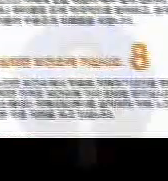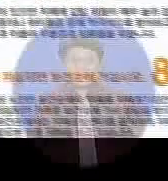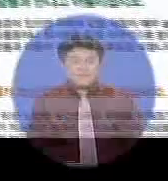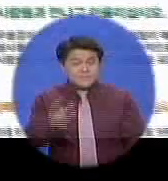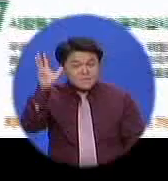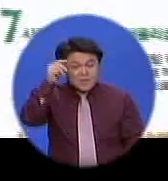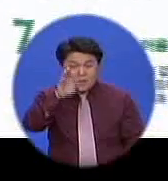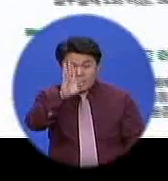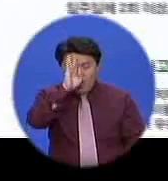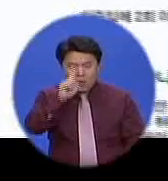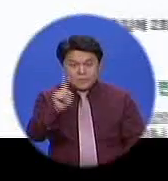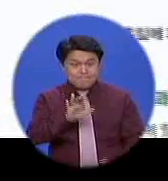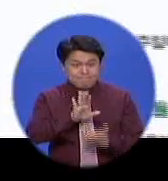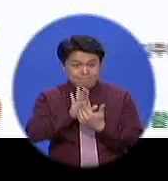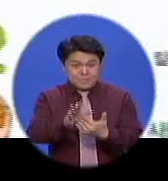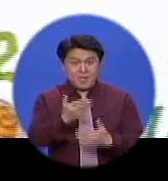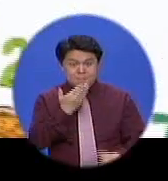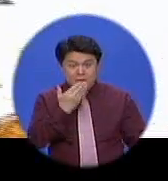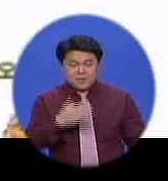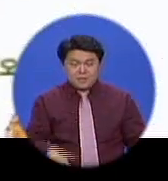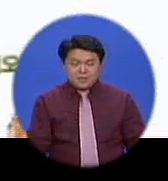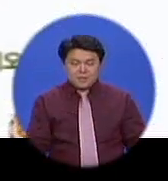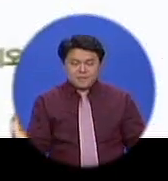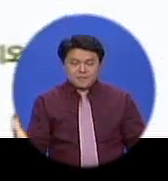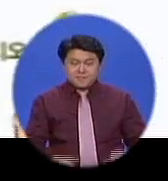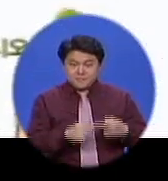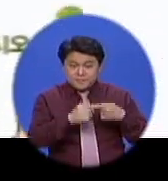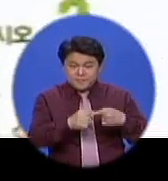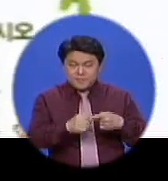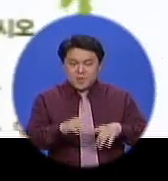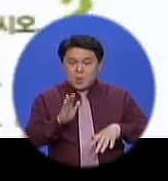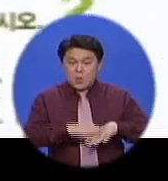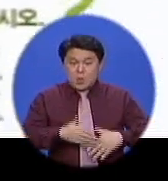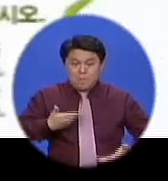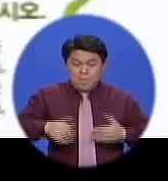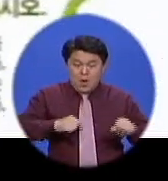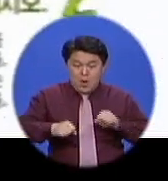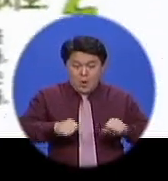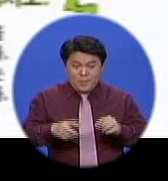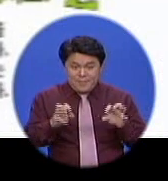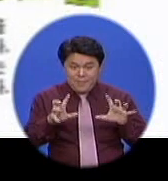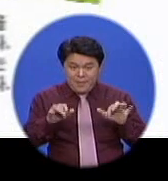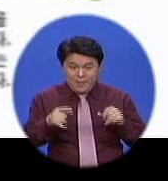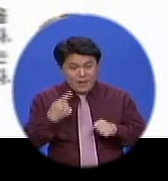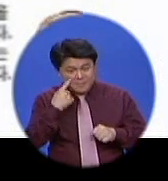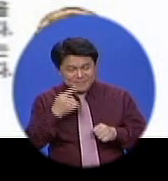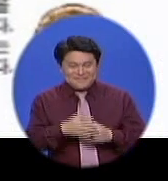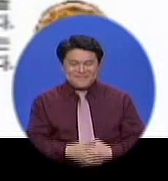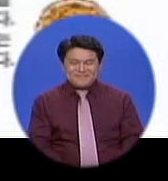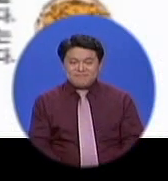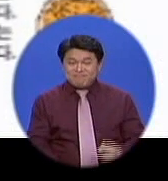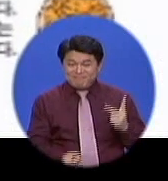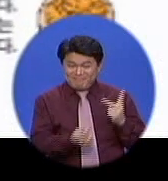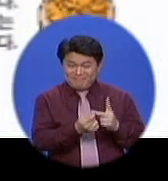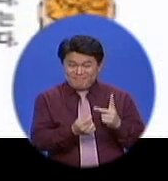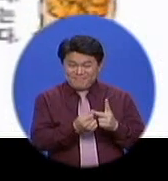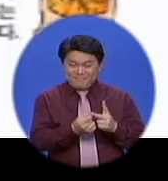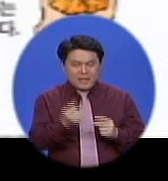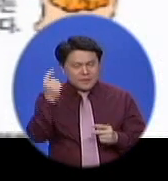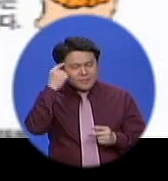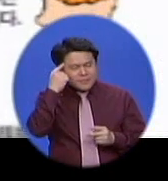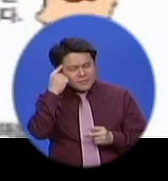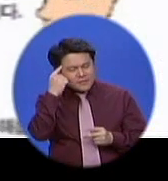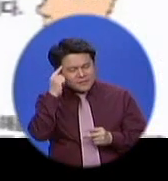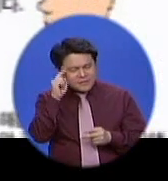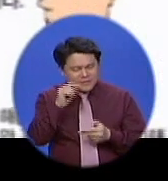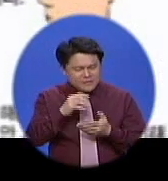치매 예방할 수 있습니다. 첫 번째, 바쁘게 움직여보세요. 두 번째,